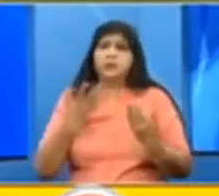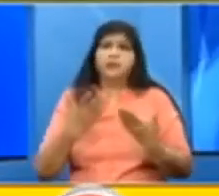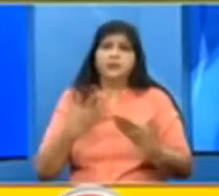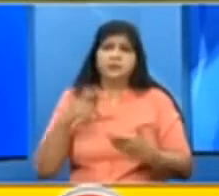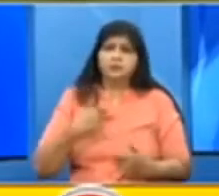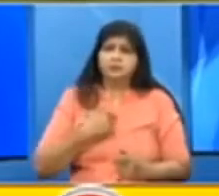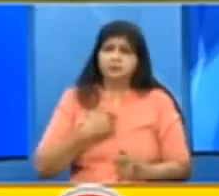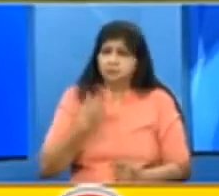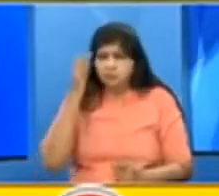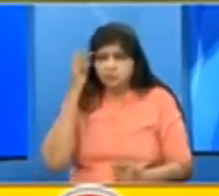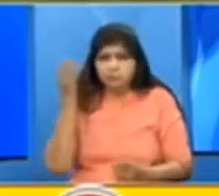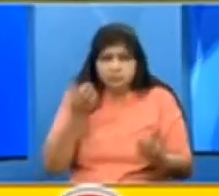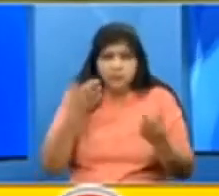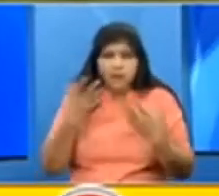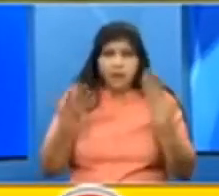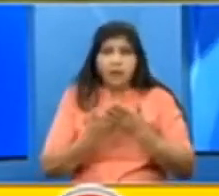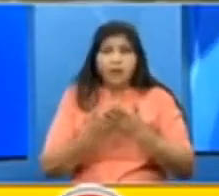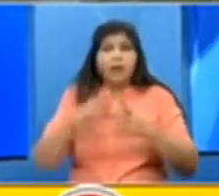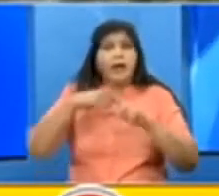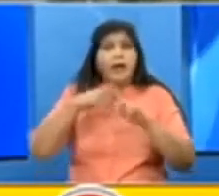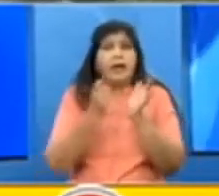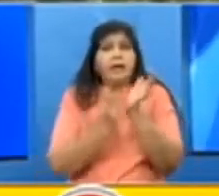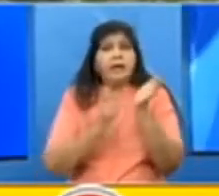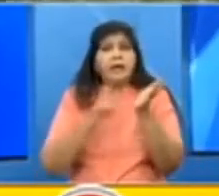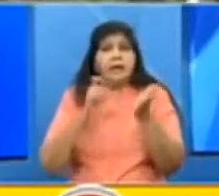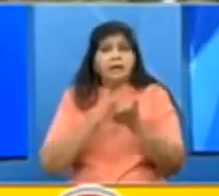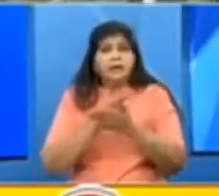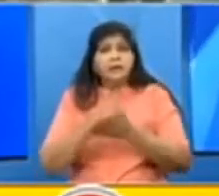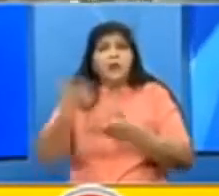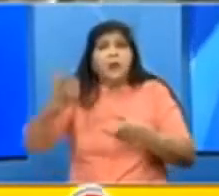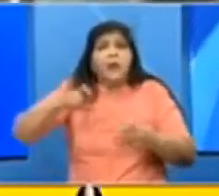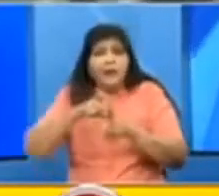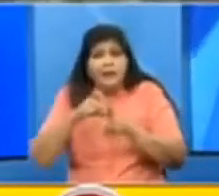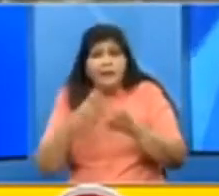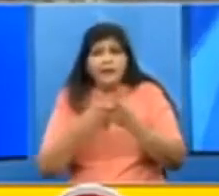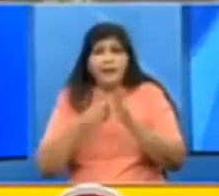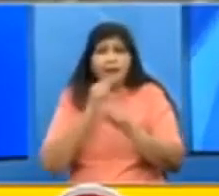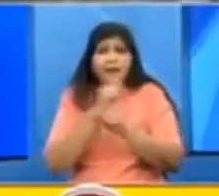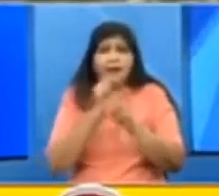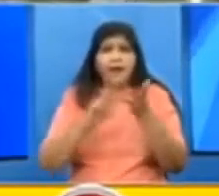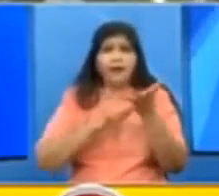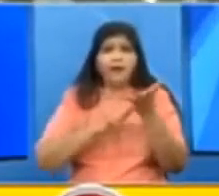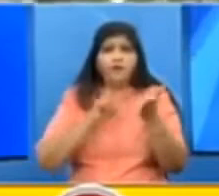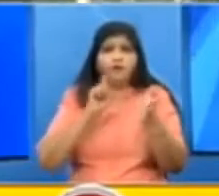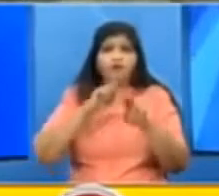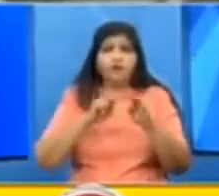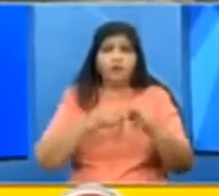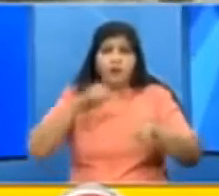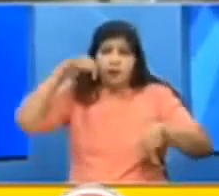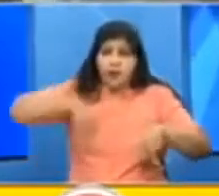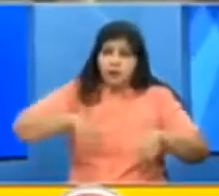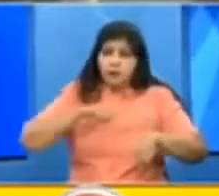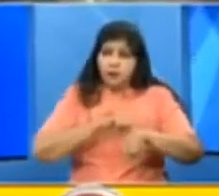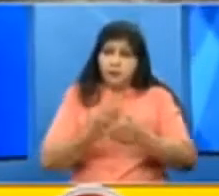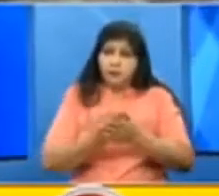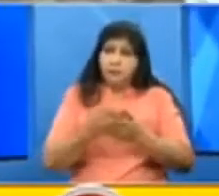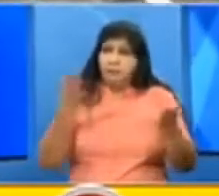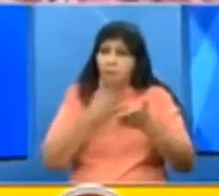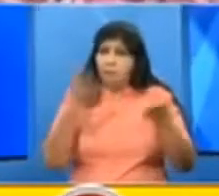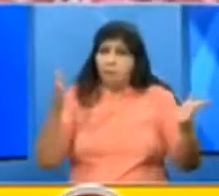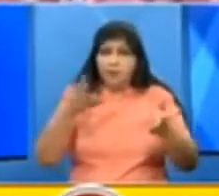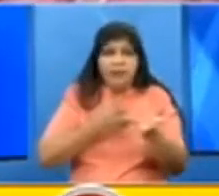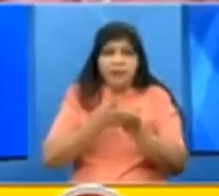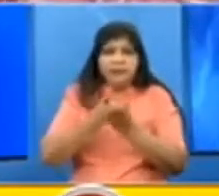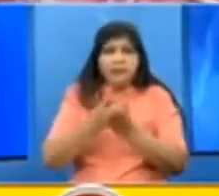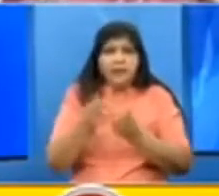उन्हें आश्चर्य होता है, कच्छ और ड्रैगन फ्रूट्स, लेकिन वहां आज कई किसान इस कार्य में